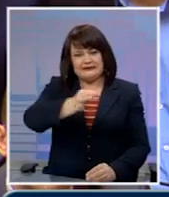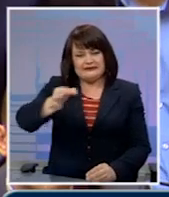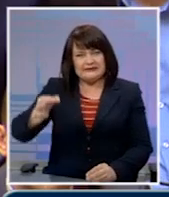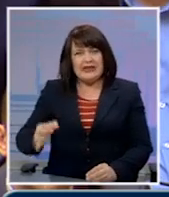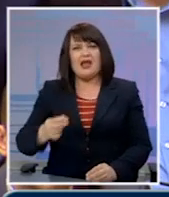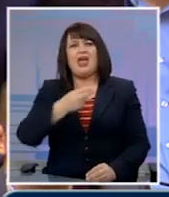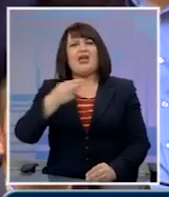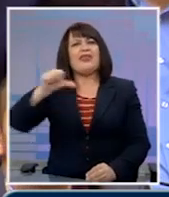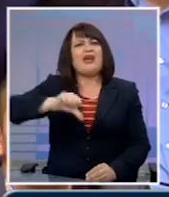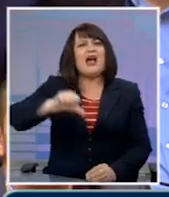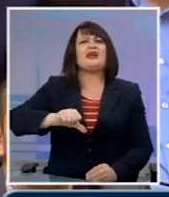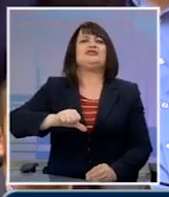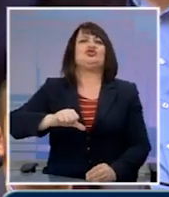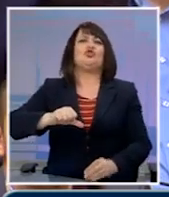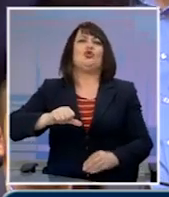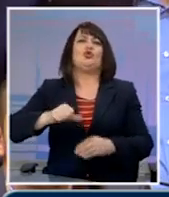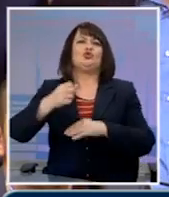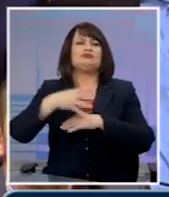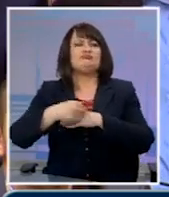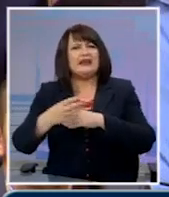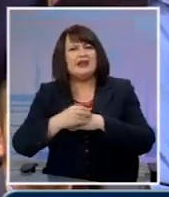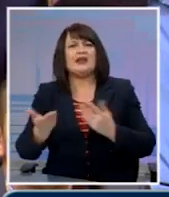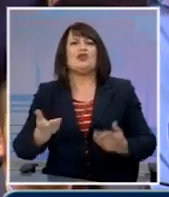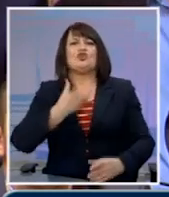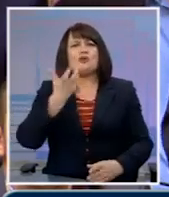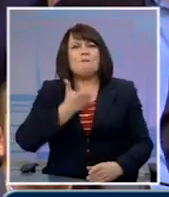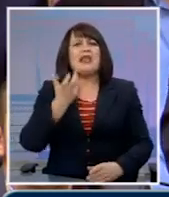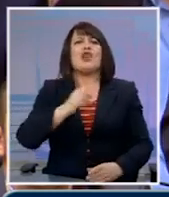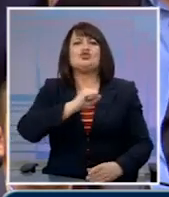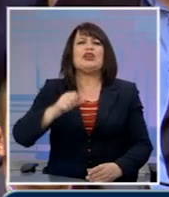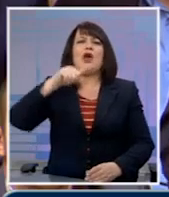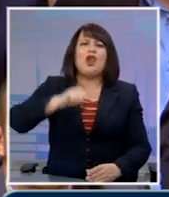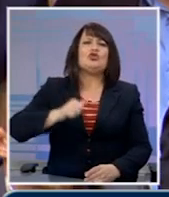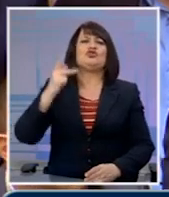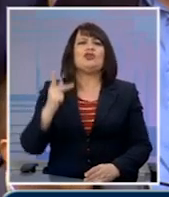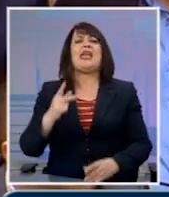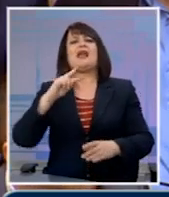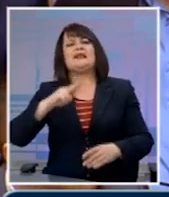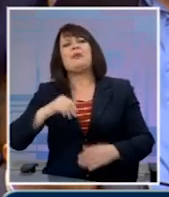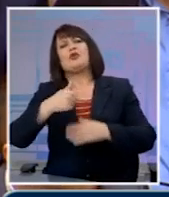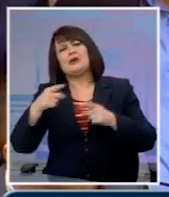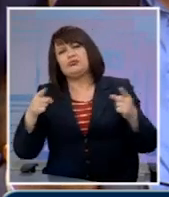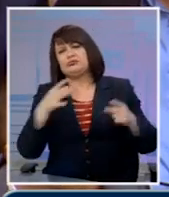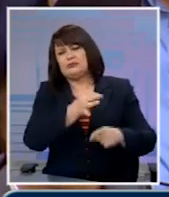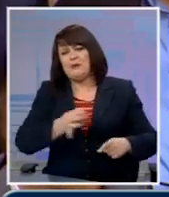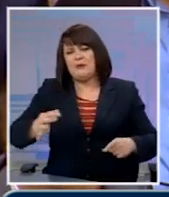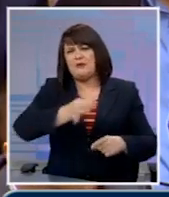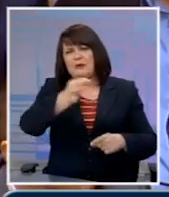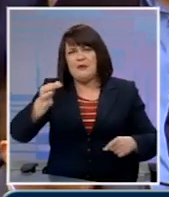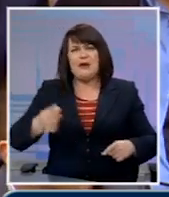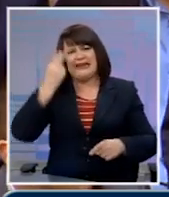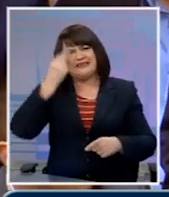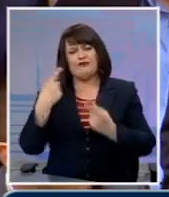θάσο στην άνδρο την τίνο την κάρπαθο τη μήλο τη σκύρο την αλόνζο την καιο την αντίπα και τη